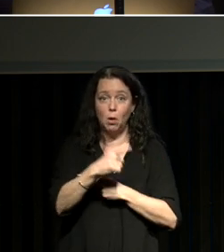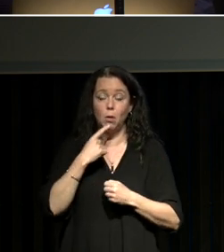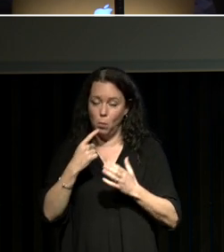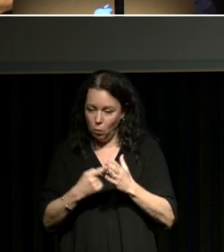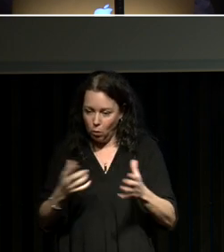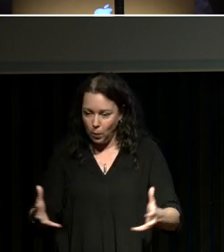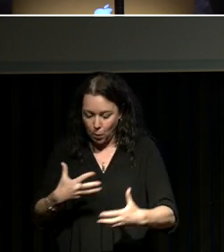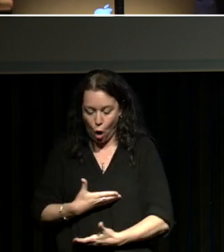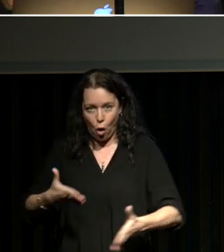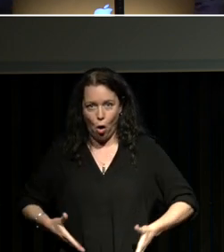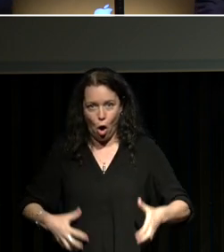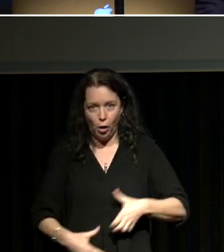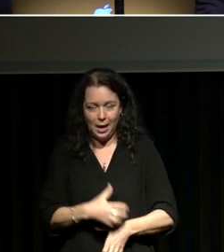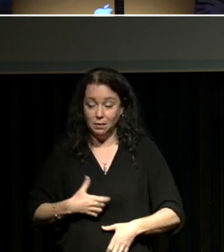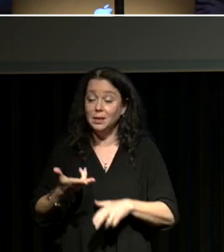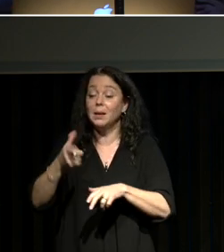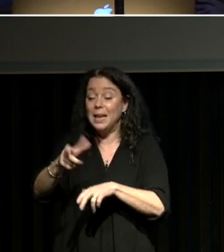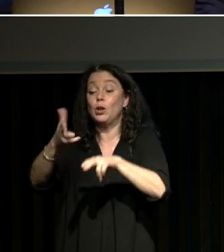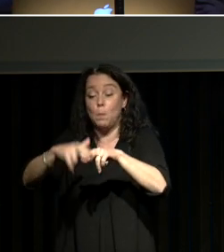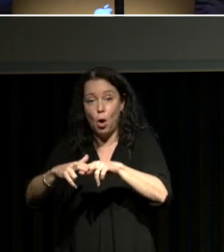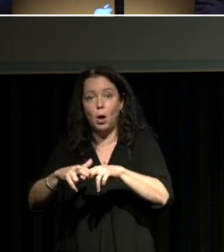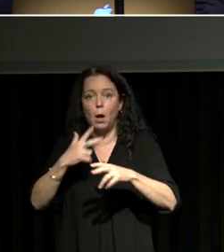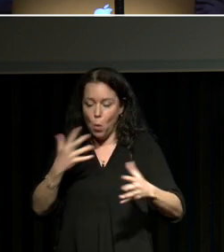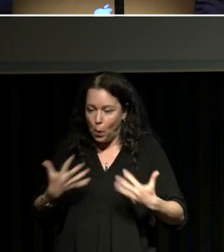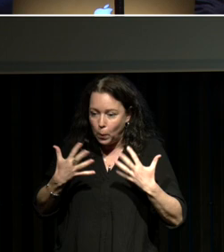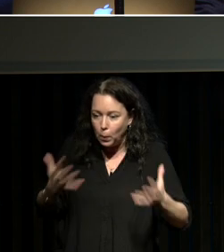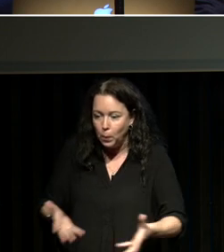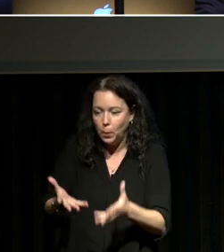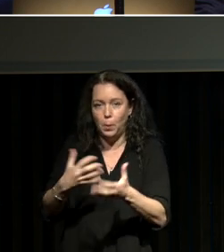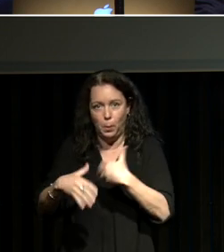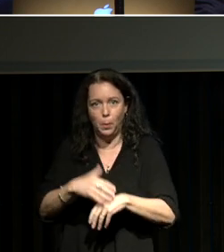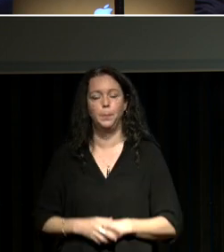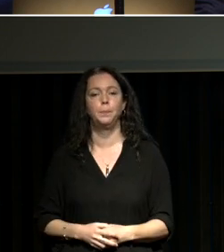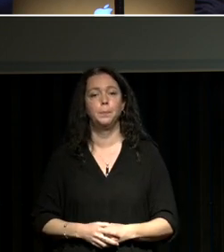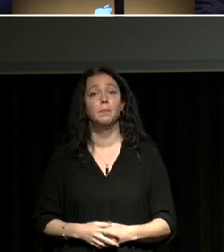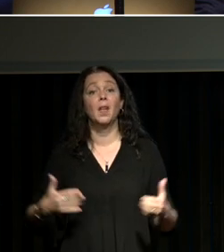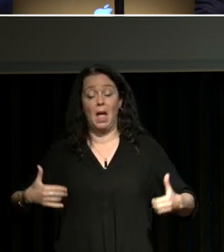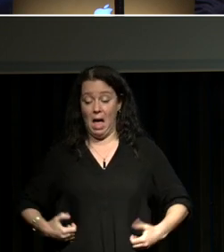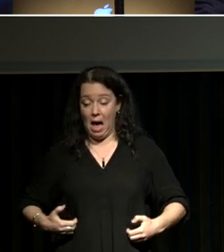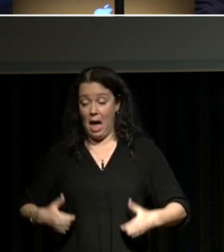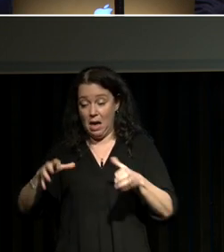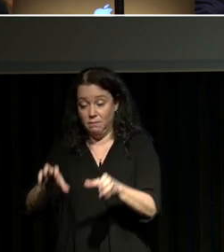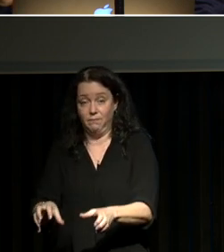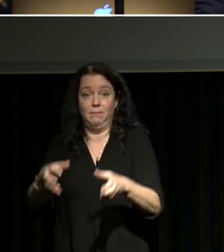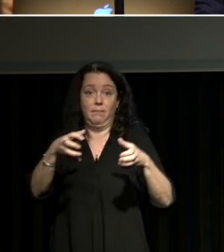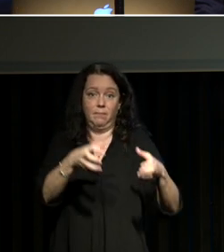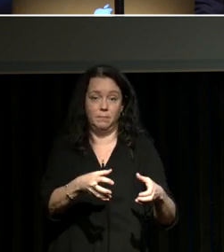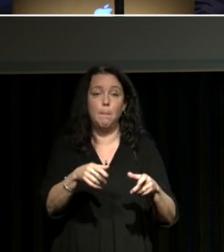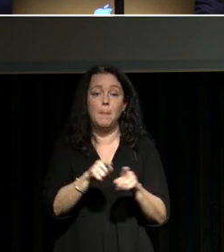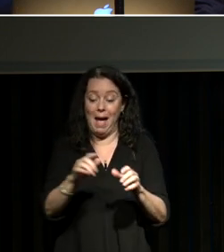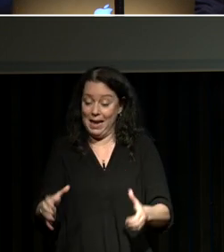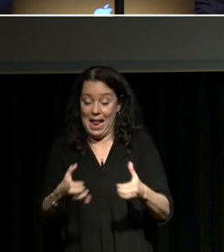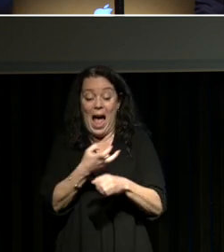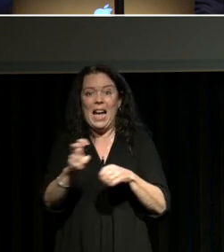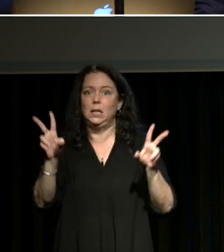réoxygéner les organes après le décès de la personne. Une fois que les reins sont perfusés, que sont prélevés, là aussi, comme ils sont à risque,